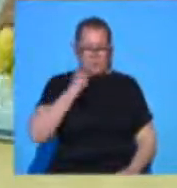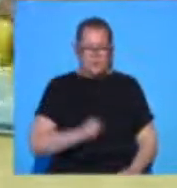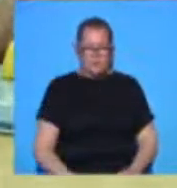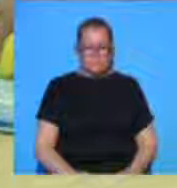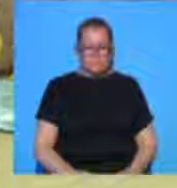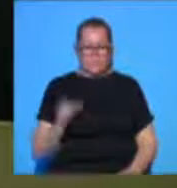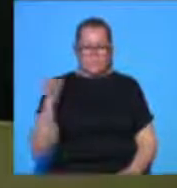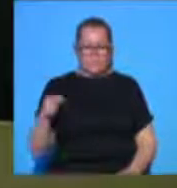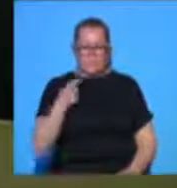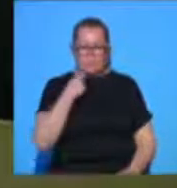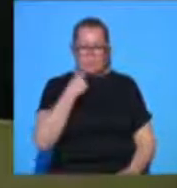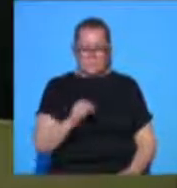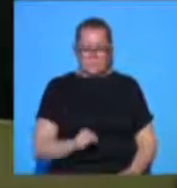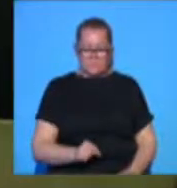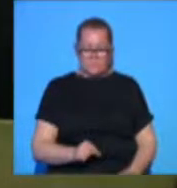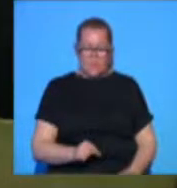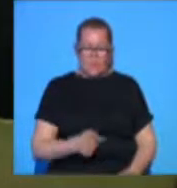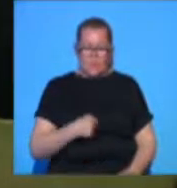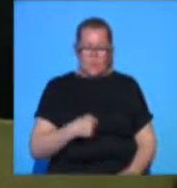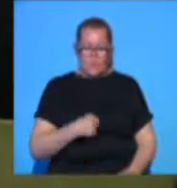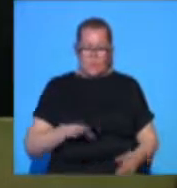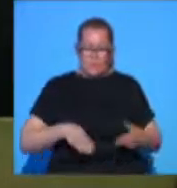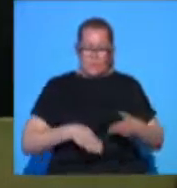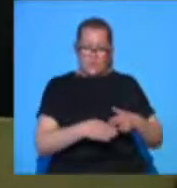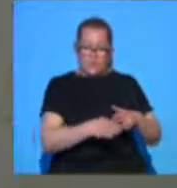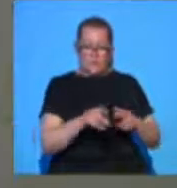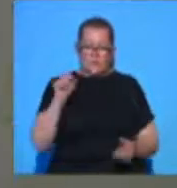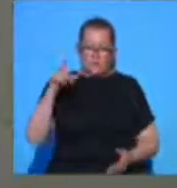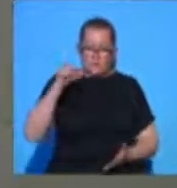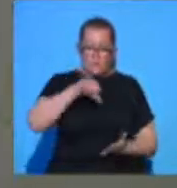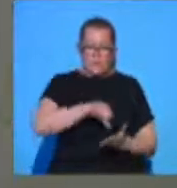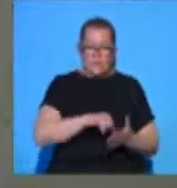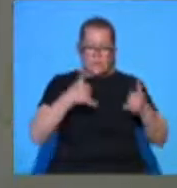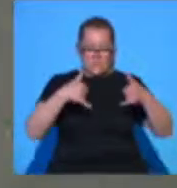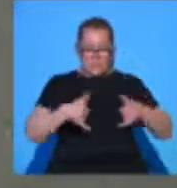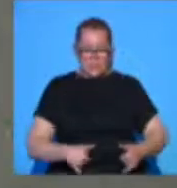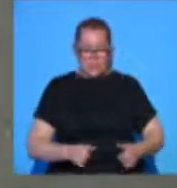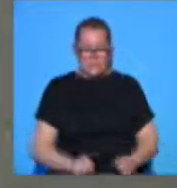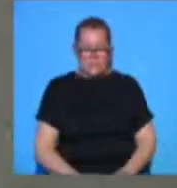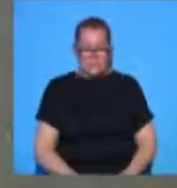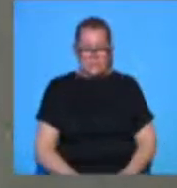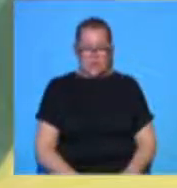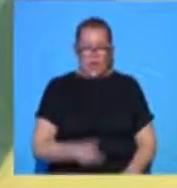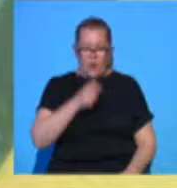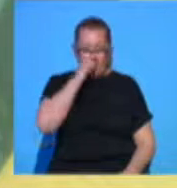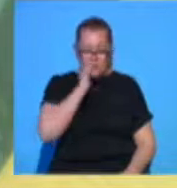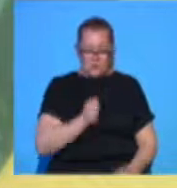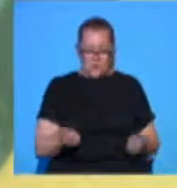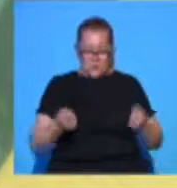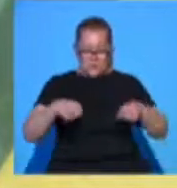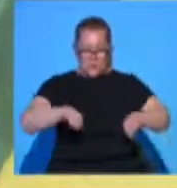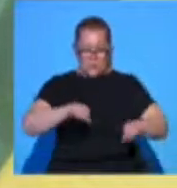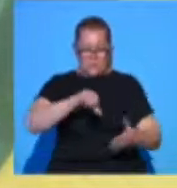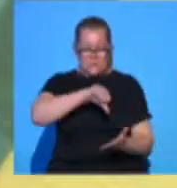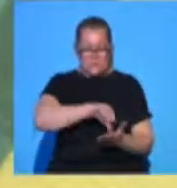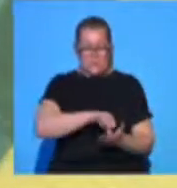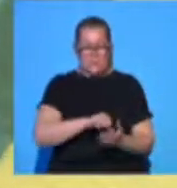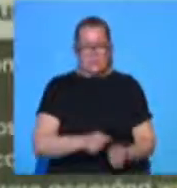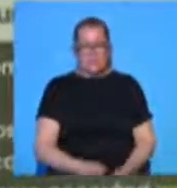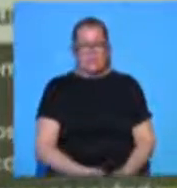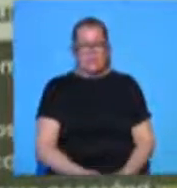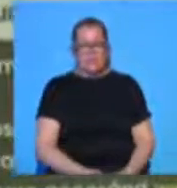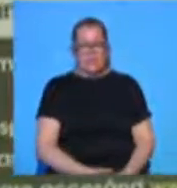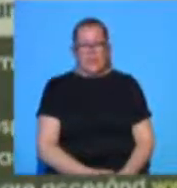ceară sprijin în completarea formularelor în 12 centre. De astăzi, unii recenzori au renunțat să continue munca, așa că multe